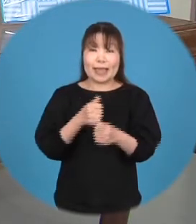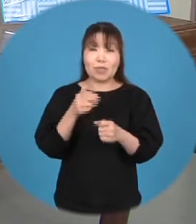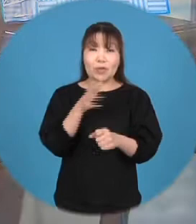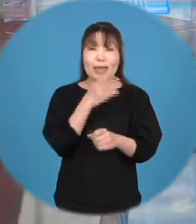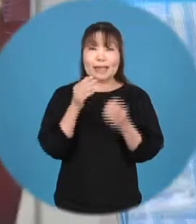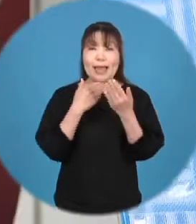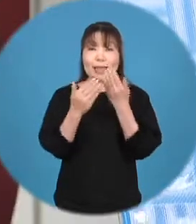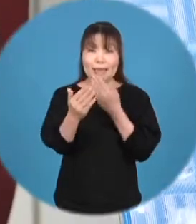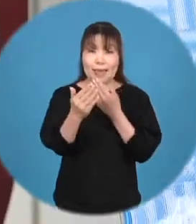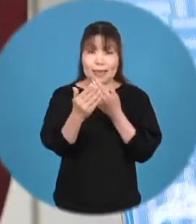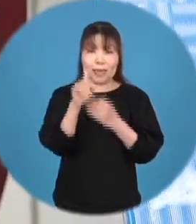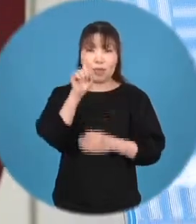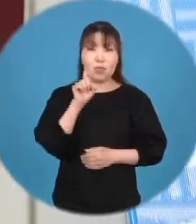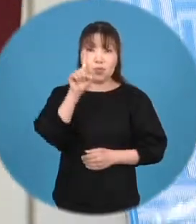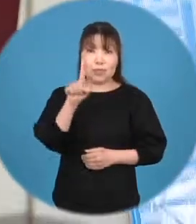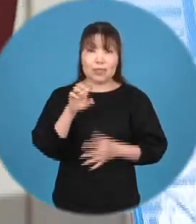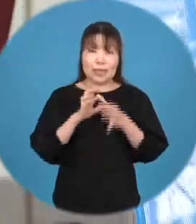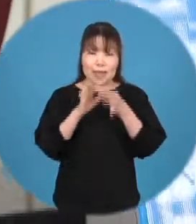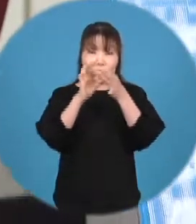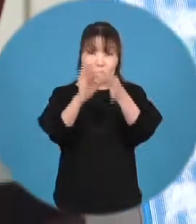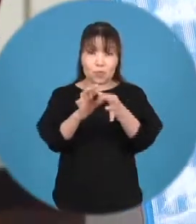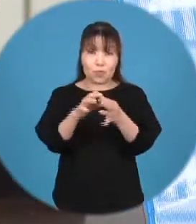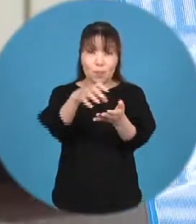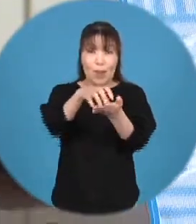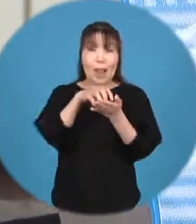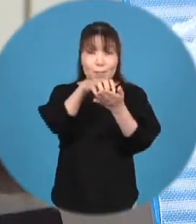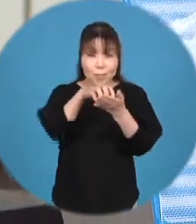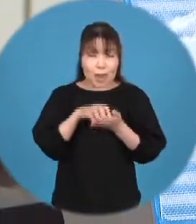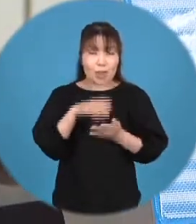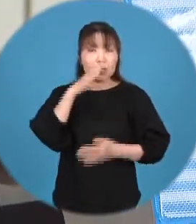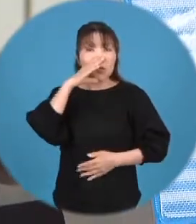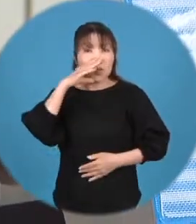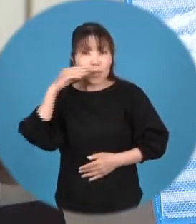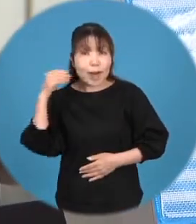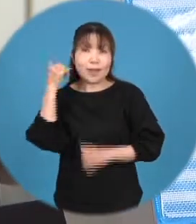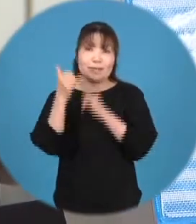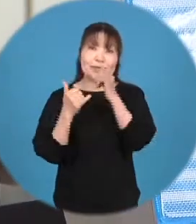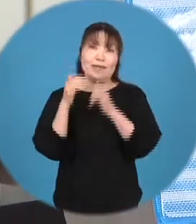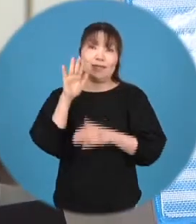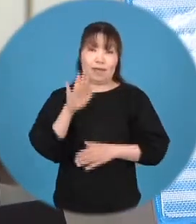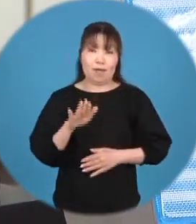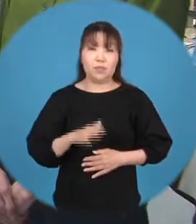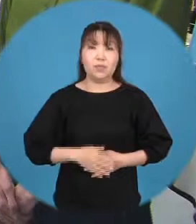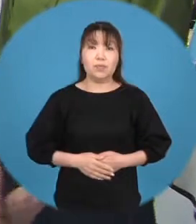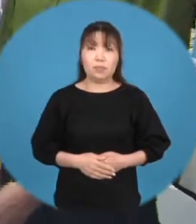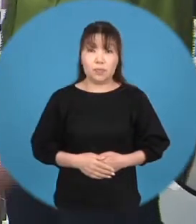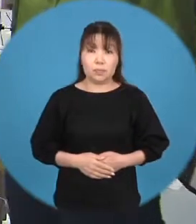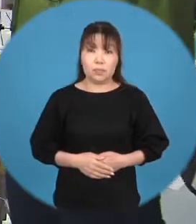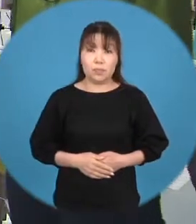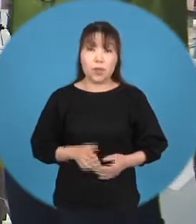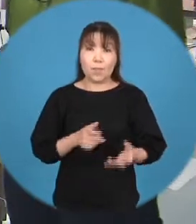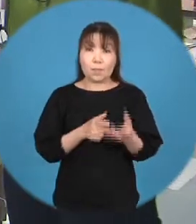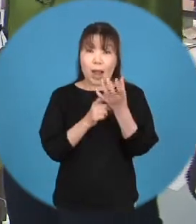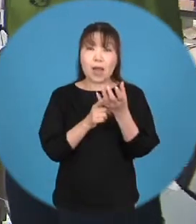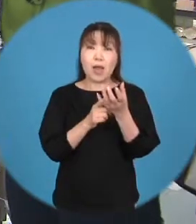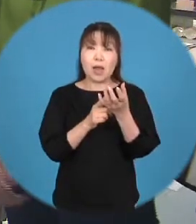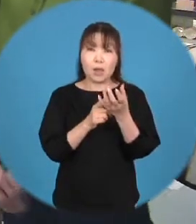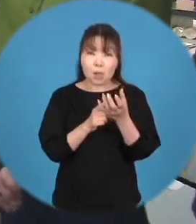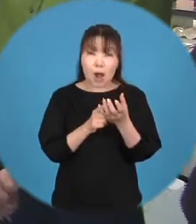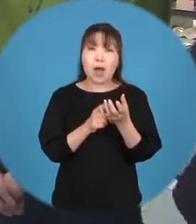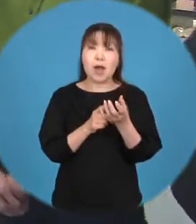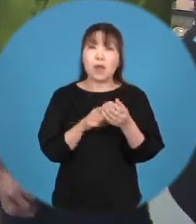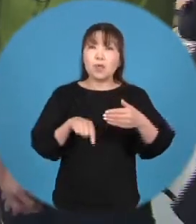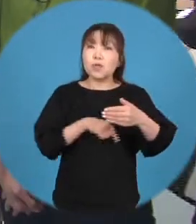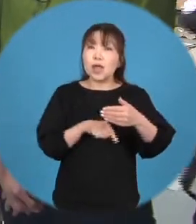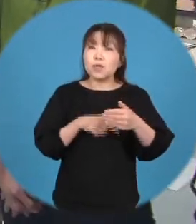で11年連続入賞という輝かしい実績を持っています。 ライフル射撃はどんな競